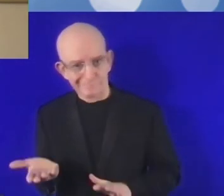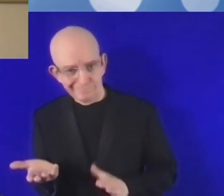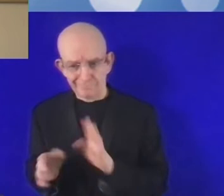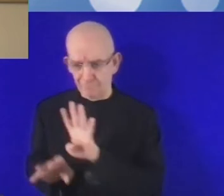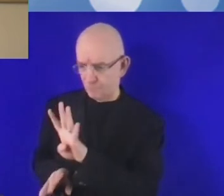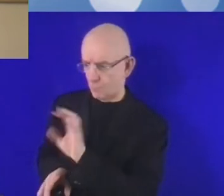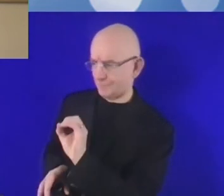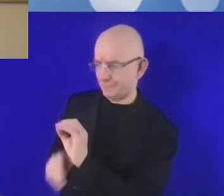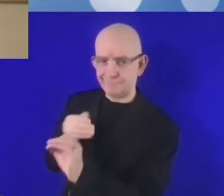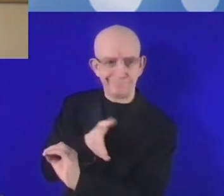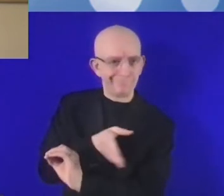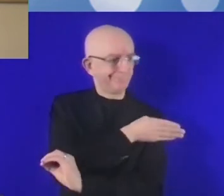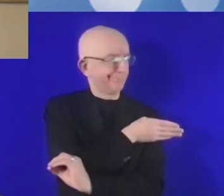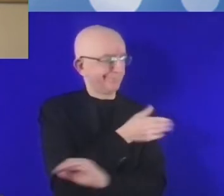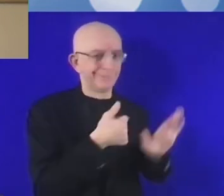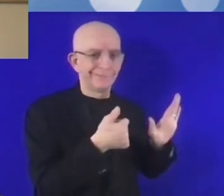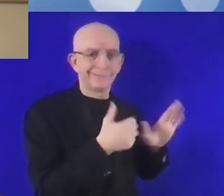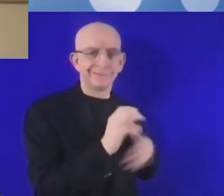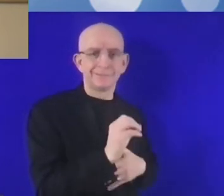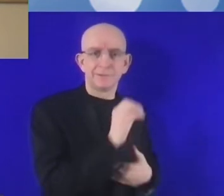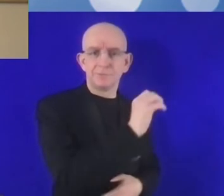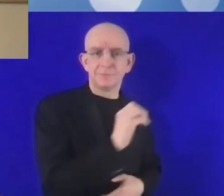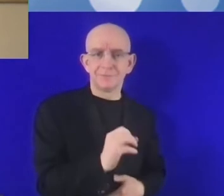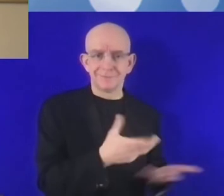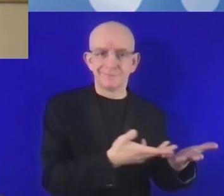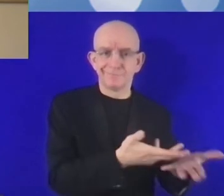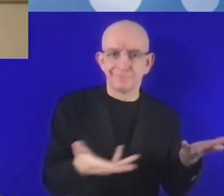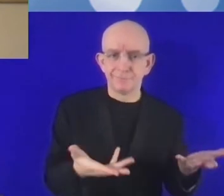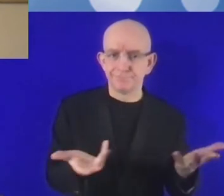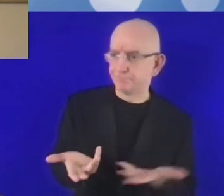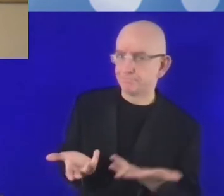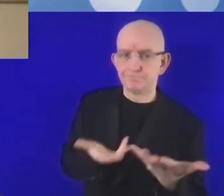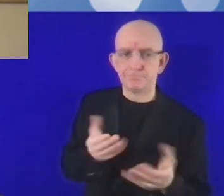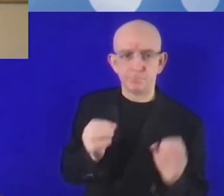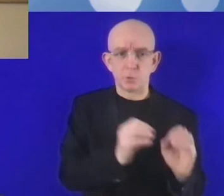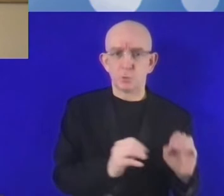les utilisateurs des téléphones cellulaires n'ont souvent pas accès à Internet, même eux.